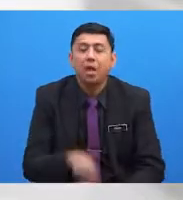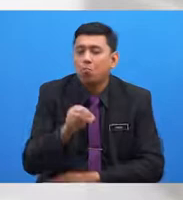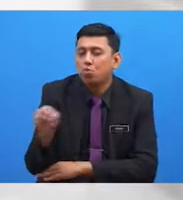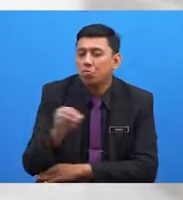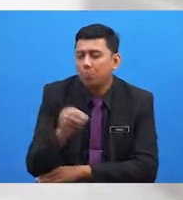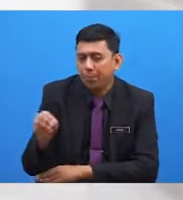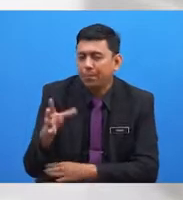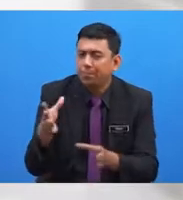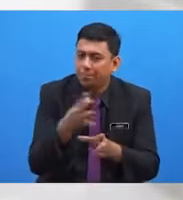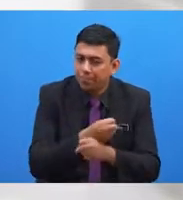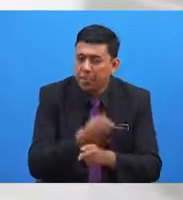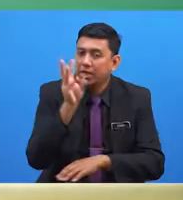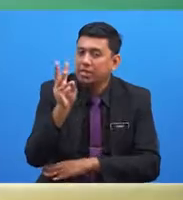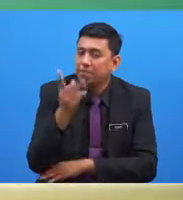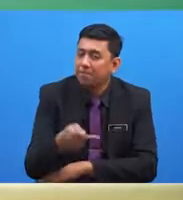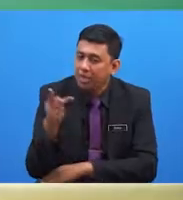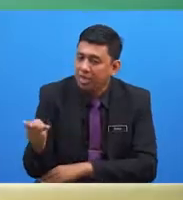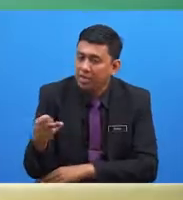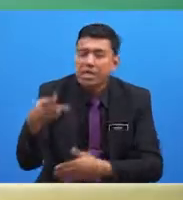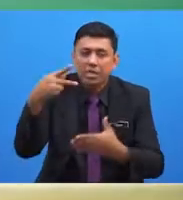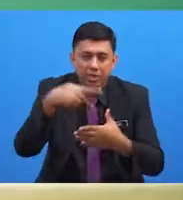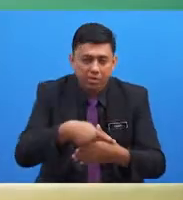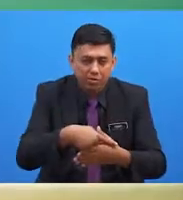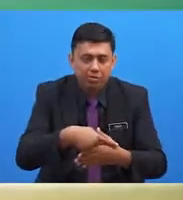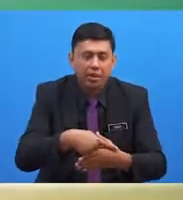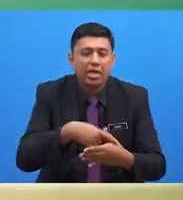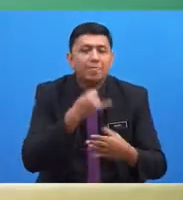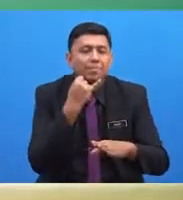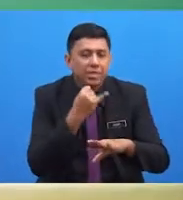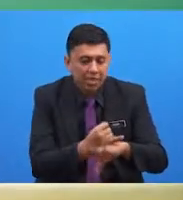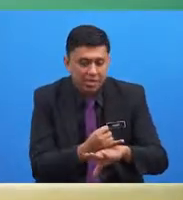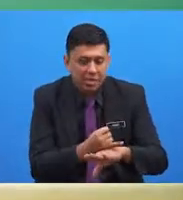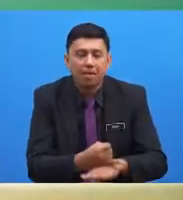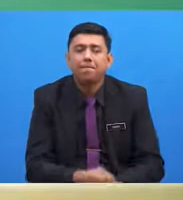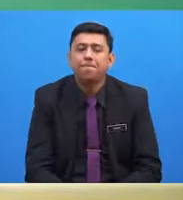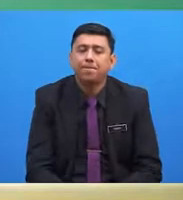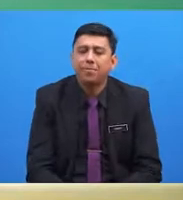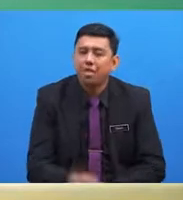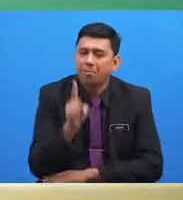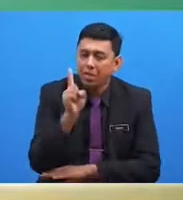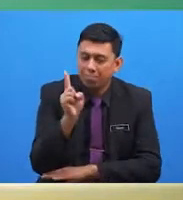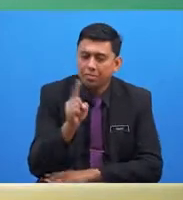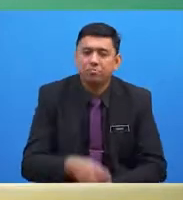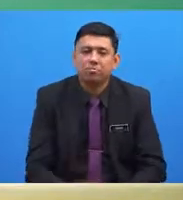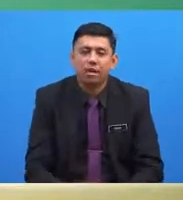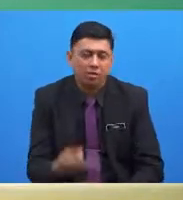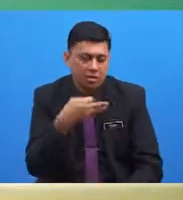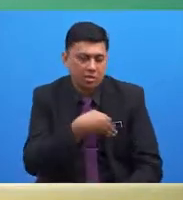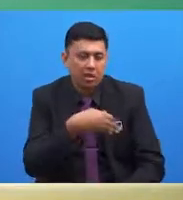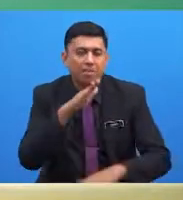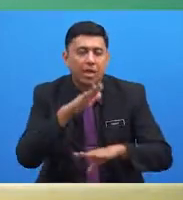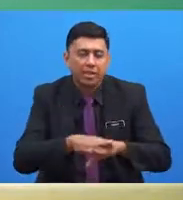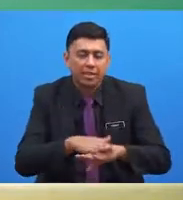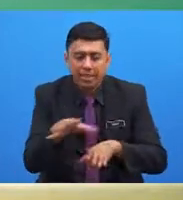Murid-murid, terdapat 6 perkara yang terkandung di dalam ikatan perkongsian, iaitu yang pertama adalah faedah atas